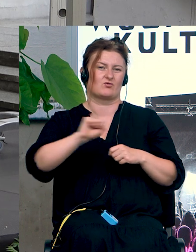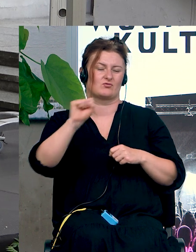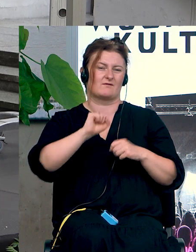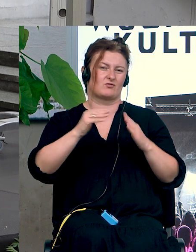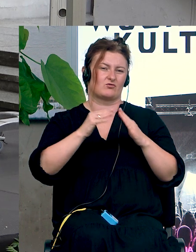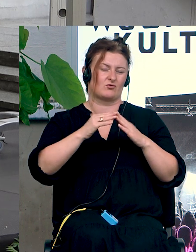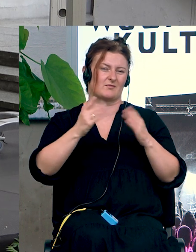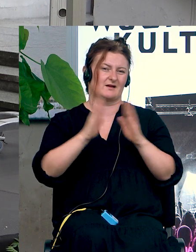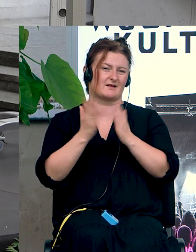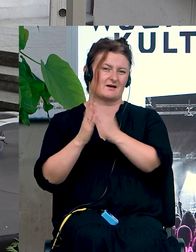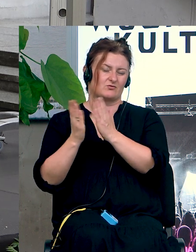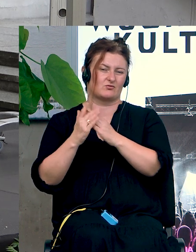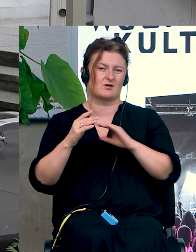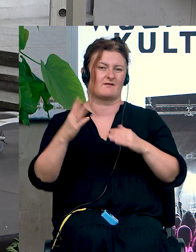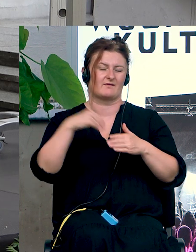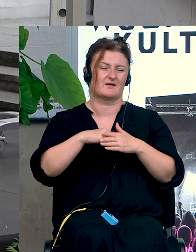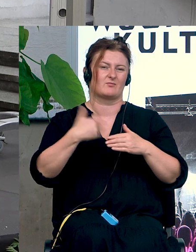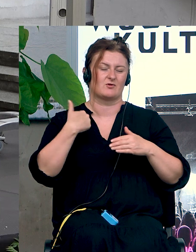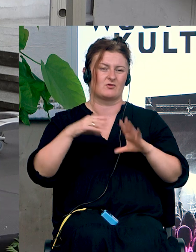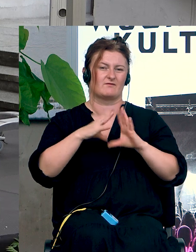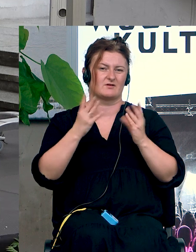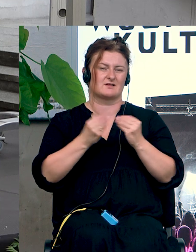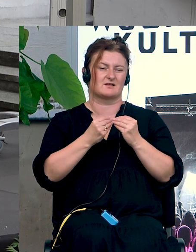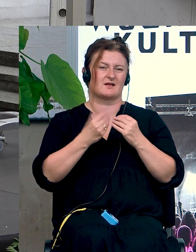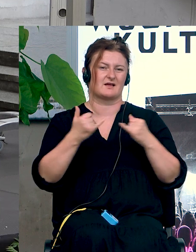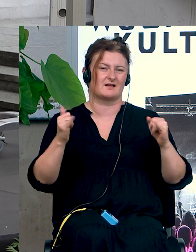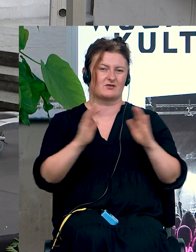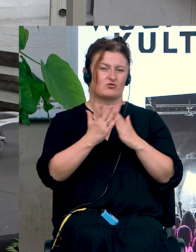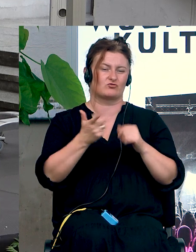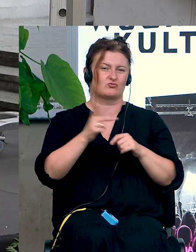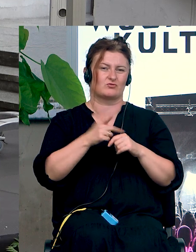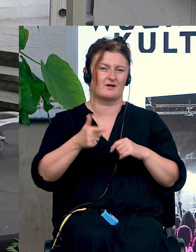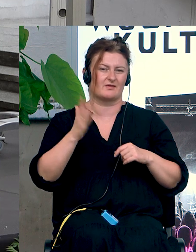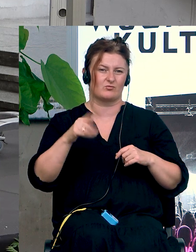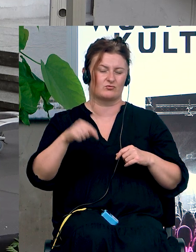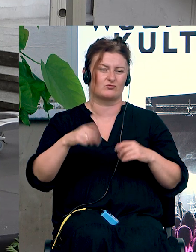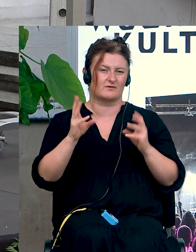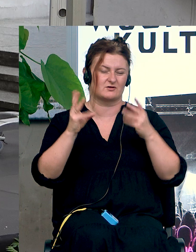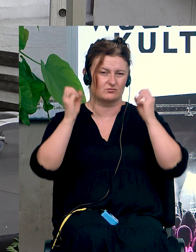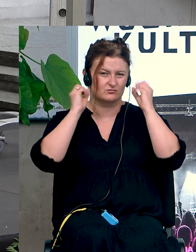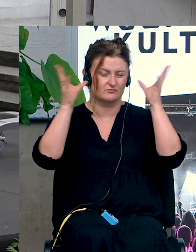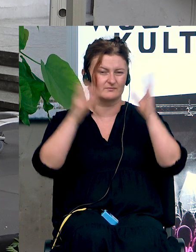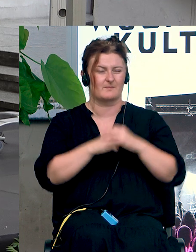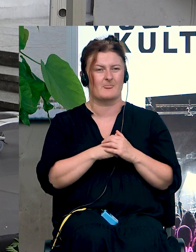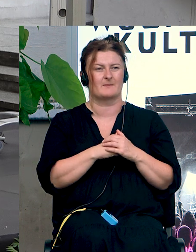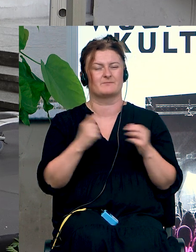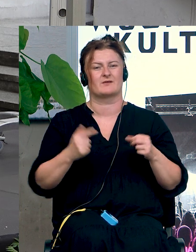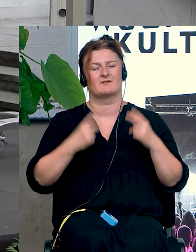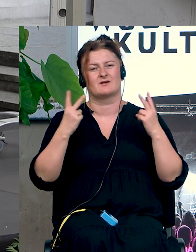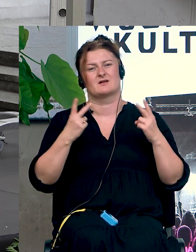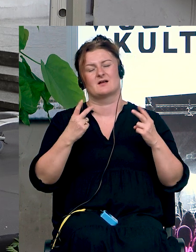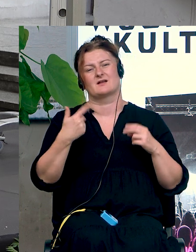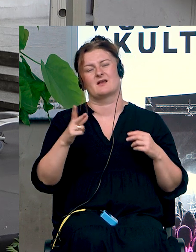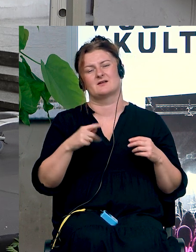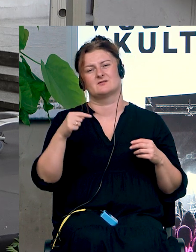вийшли в видавництві «Варштати культури». І головне – це коли я опинилася в Польщі на початку